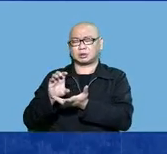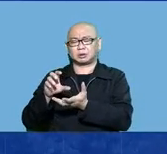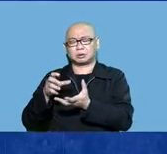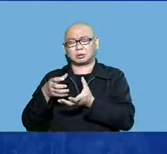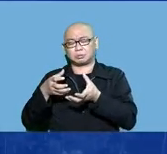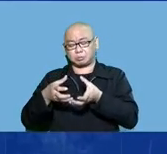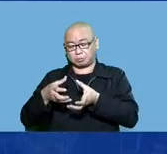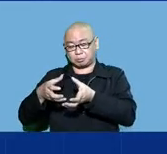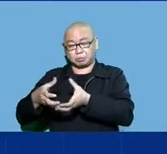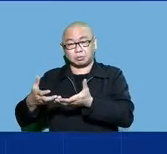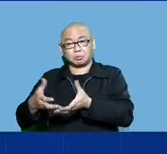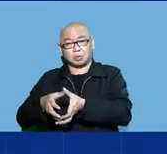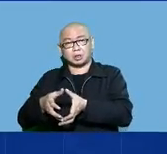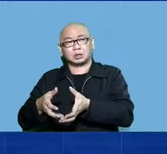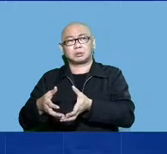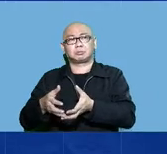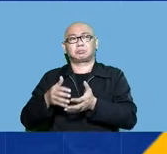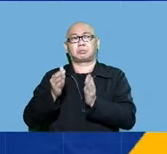bagus, dengan